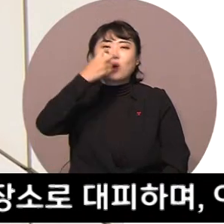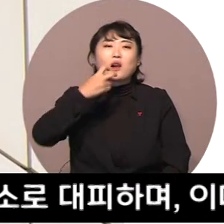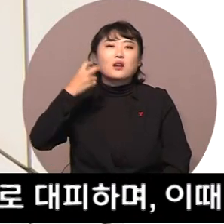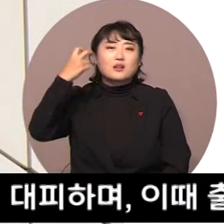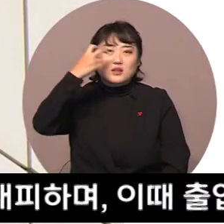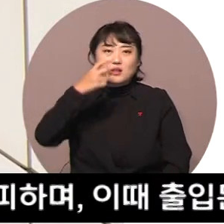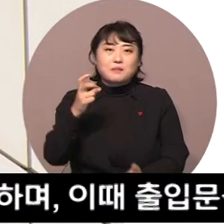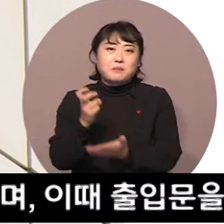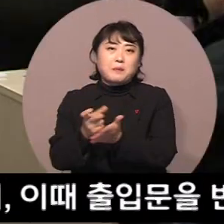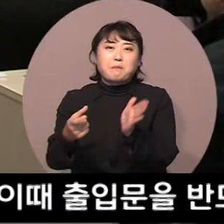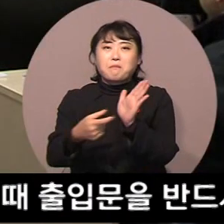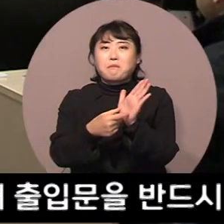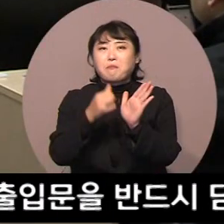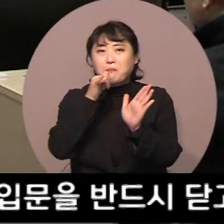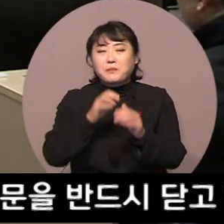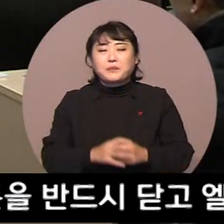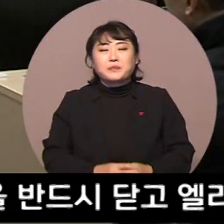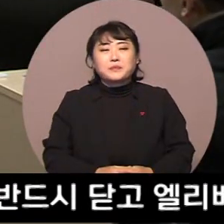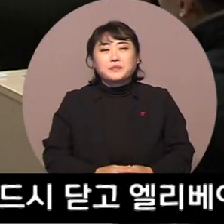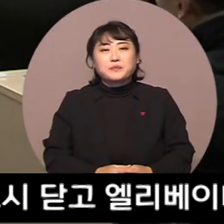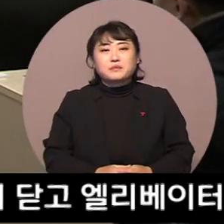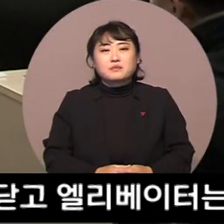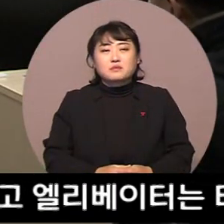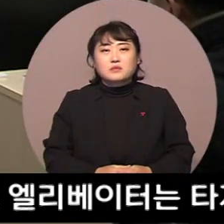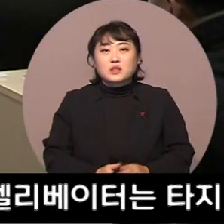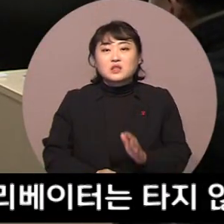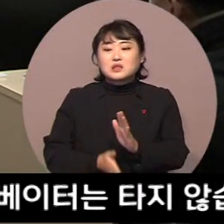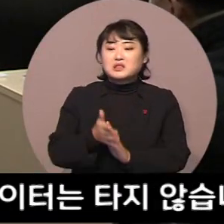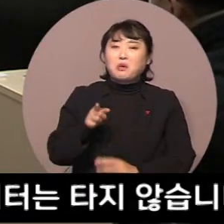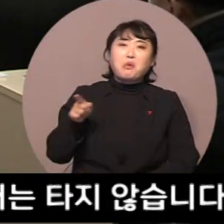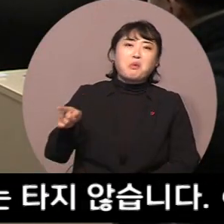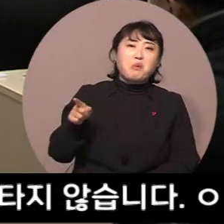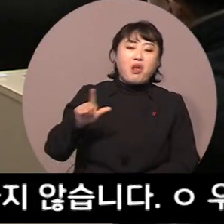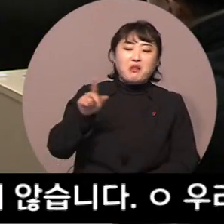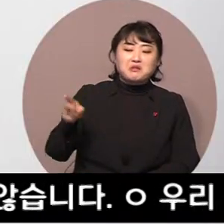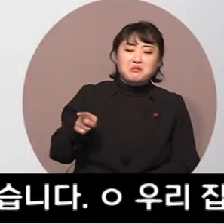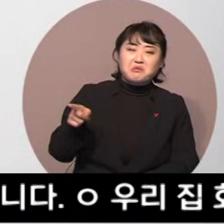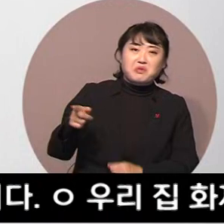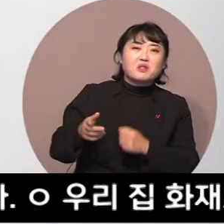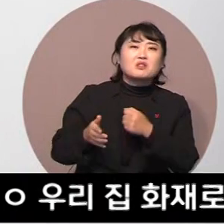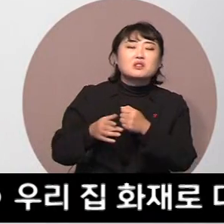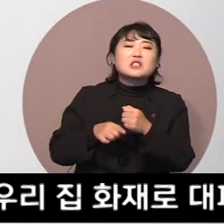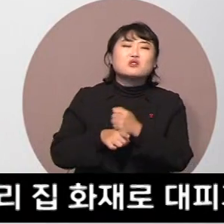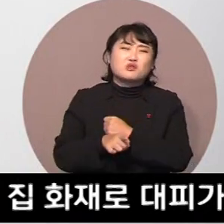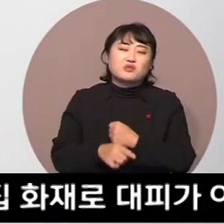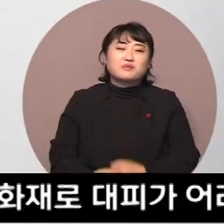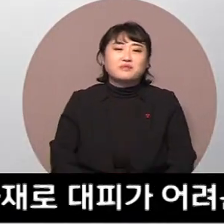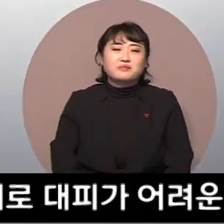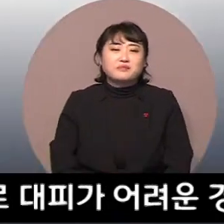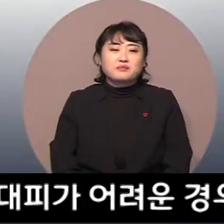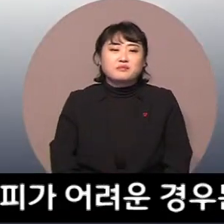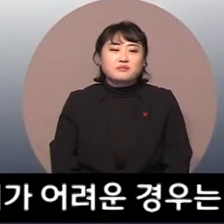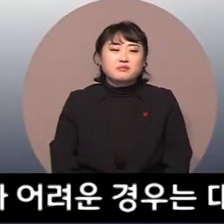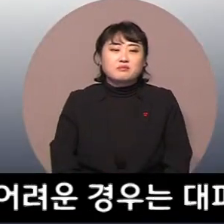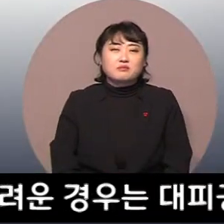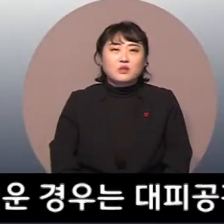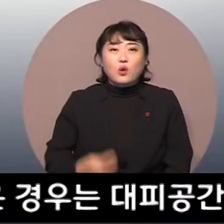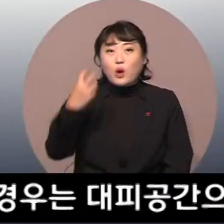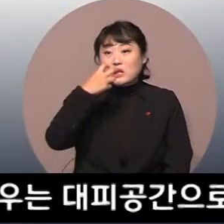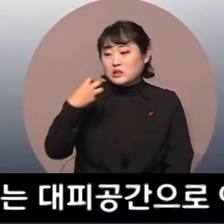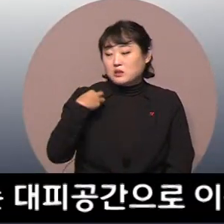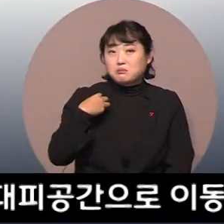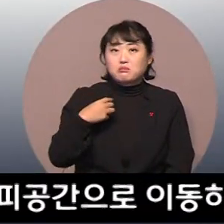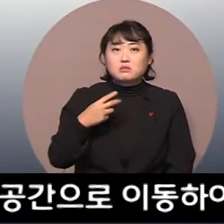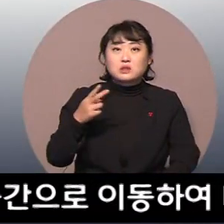하고 있습니다가 LH 책임을 미루는 이유입니다 관리책임이 사업 시행자인 LH 있다